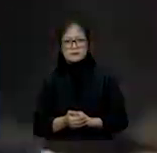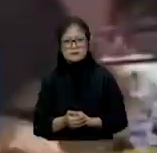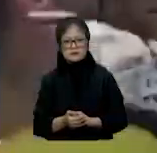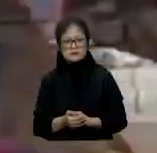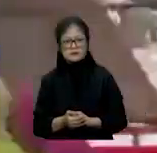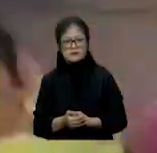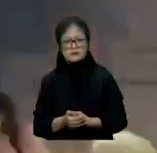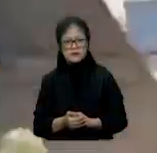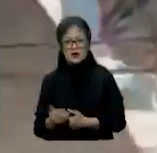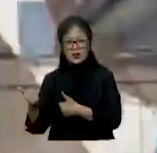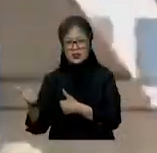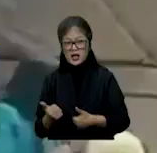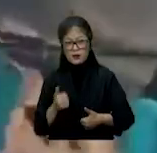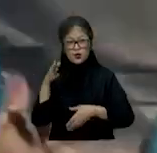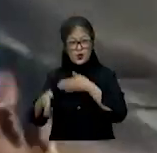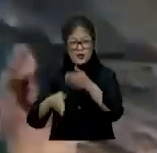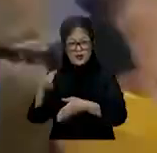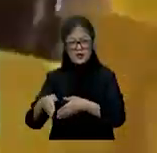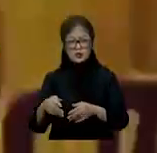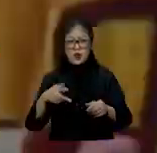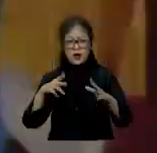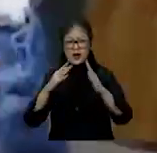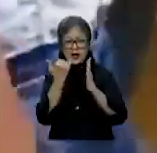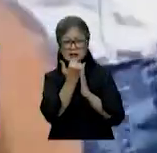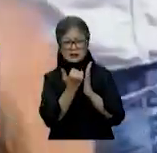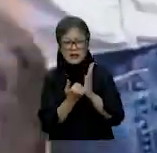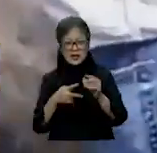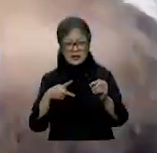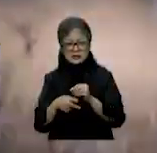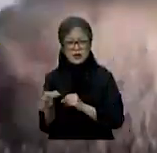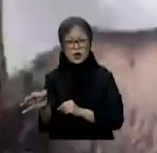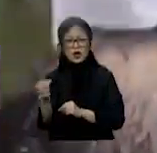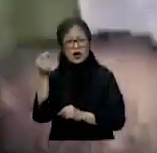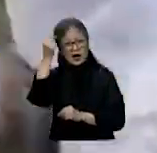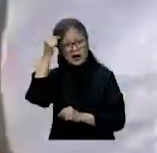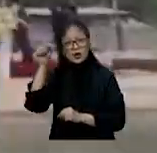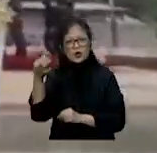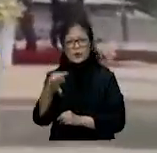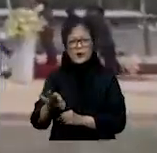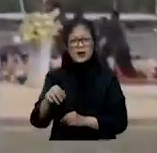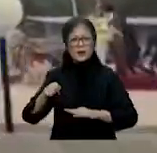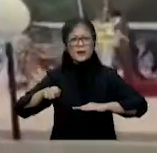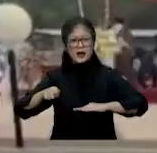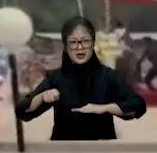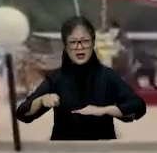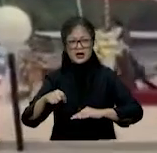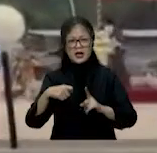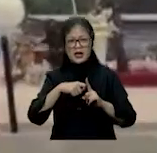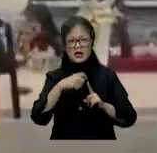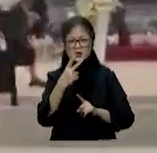Insiden ini terjadi saat tamu undangan menghadiri peresmian kantor baru pengadilan negeri kelas 2